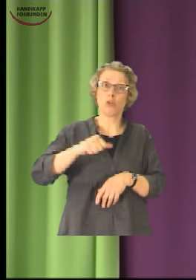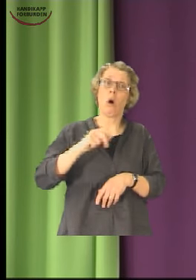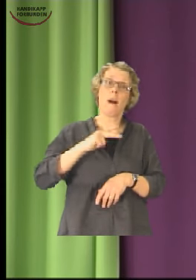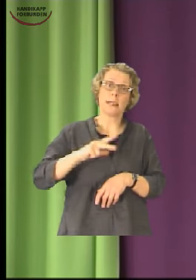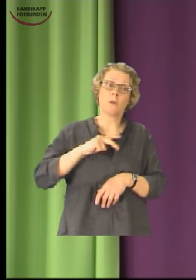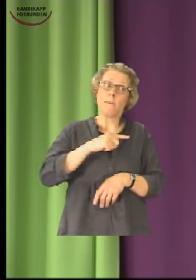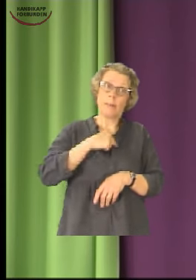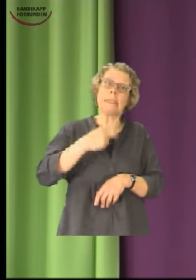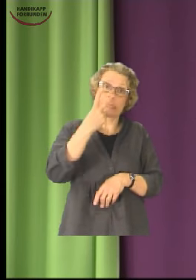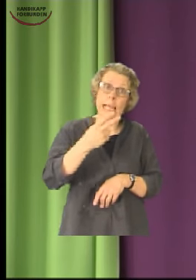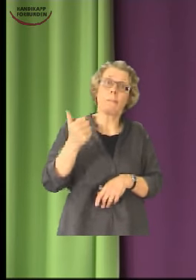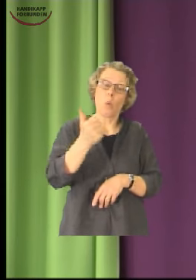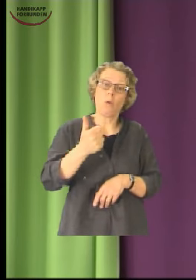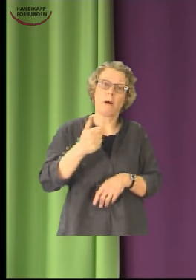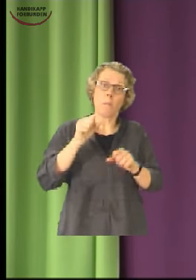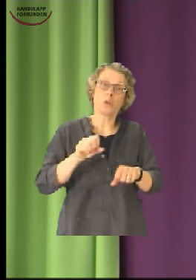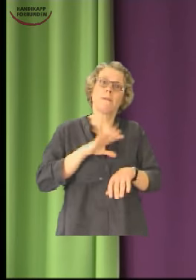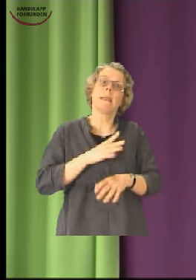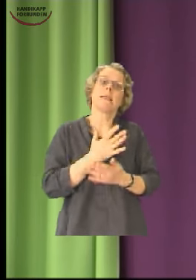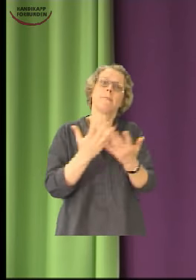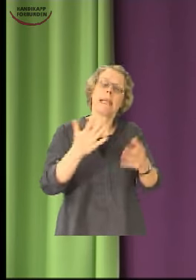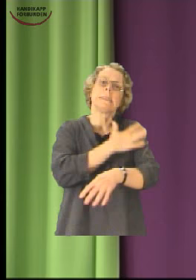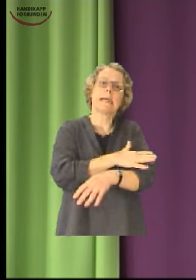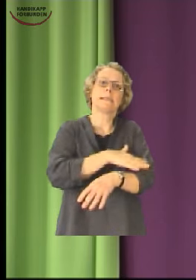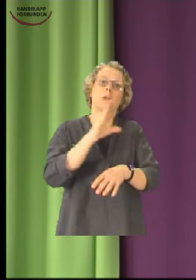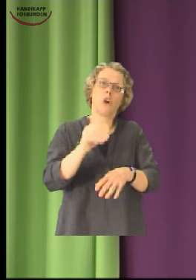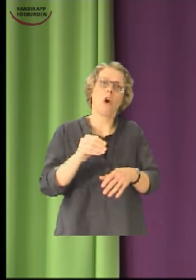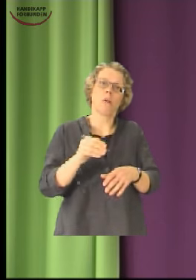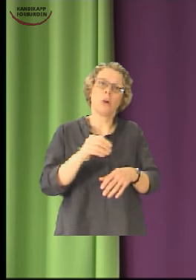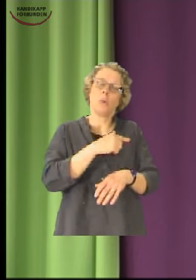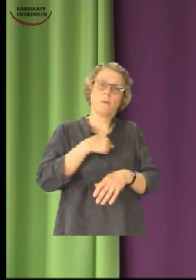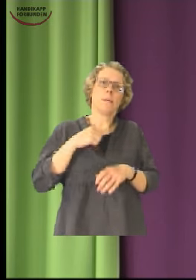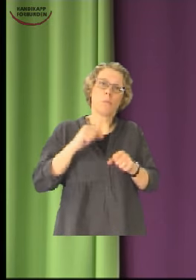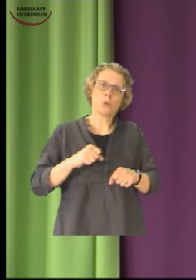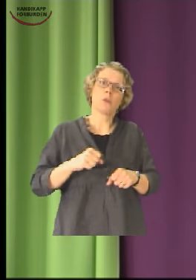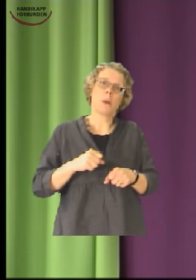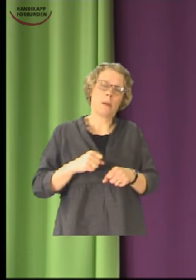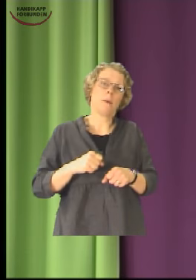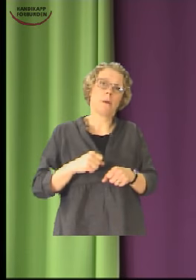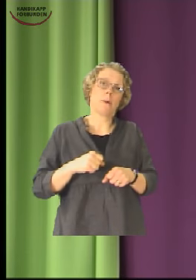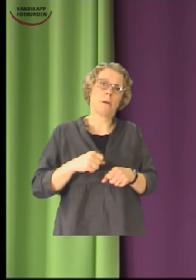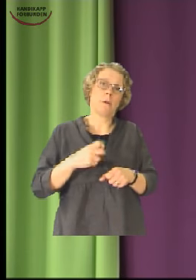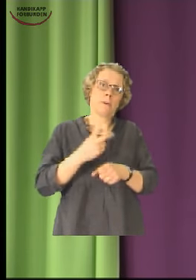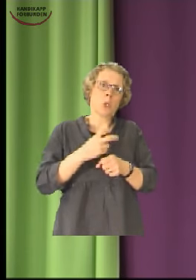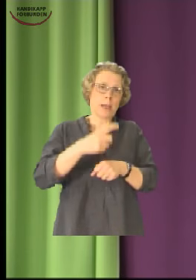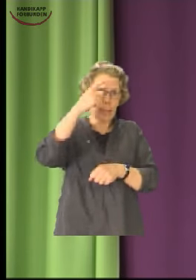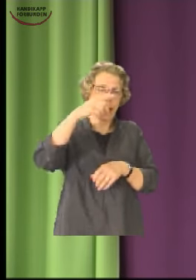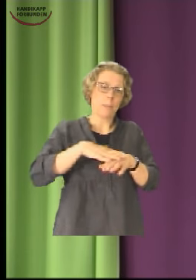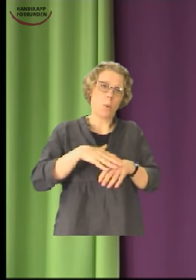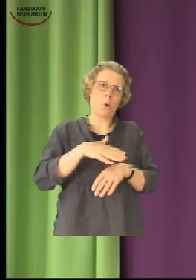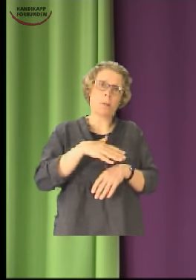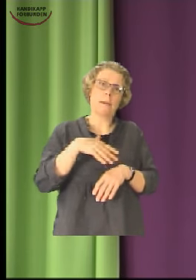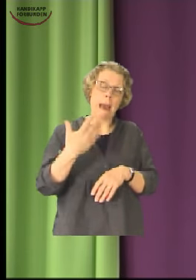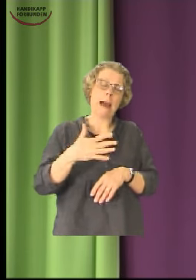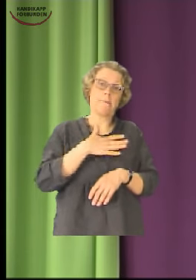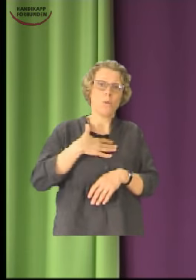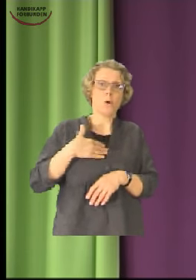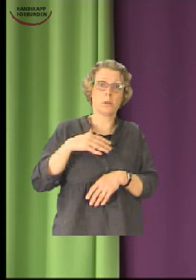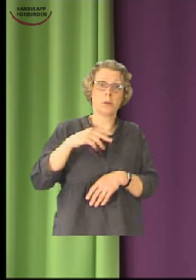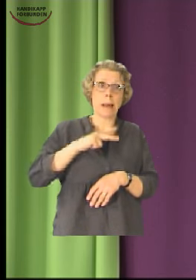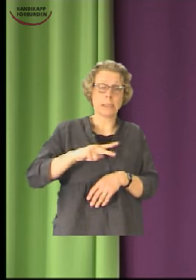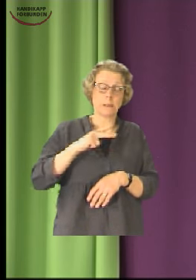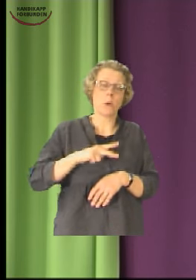måste ha fler tjänster. Jag tycker man ska ta till sig det och göra det för våra patienter. Och